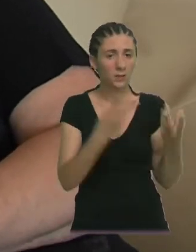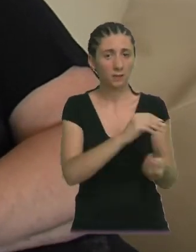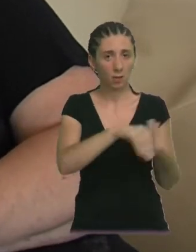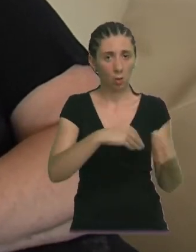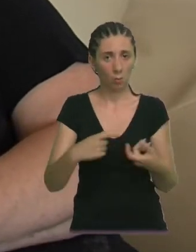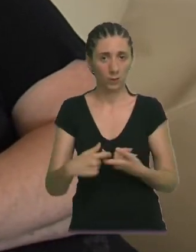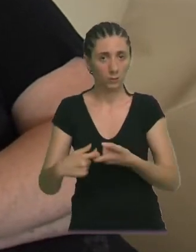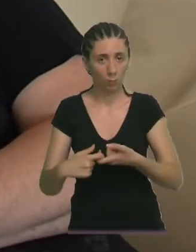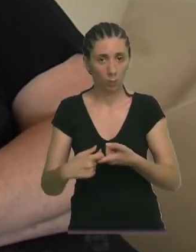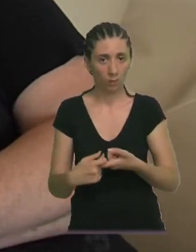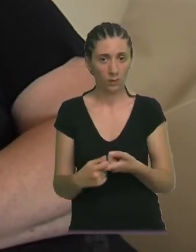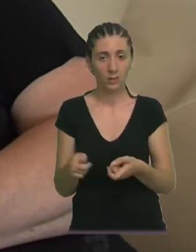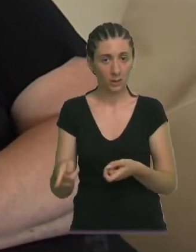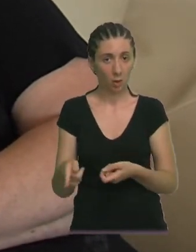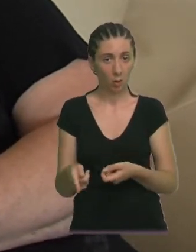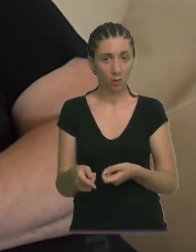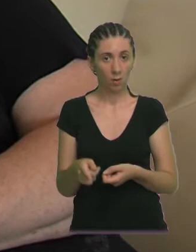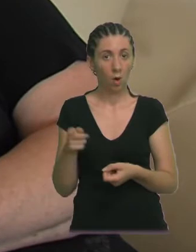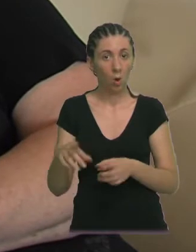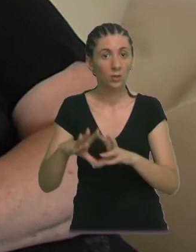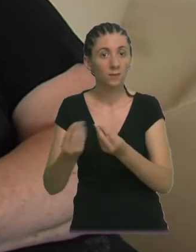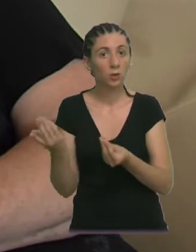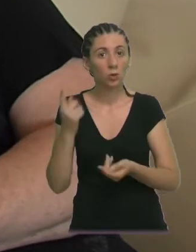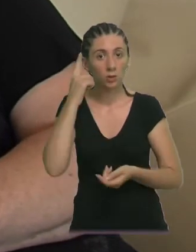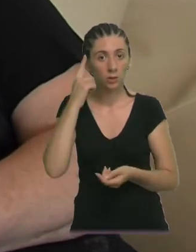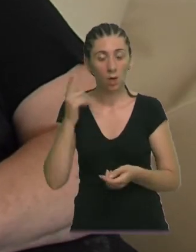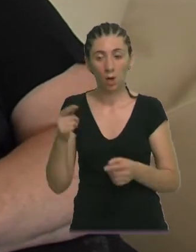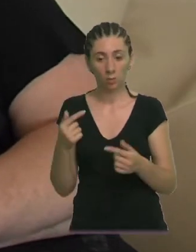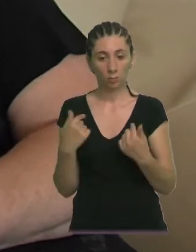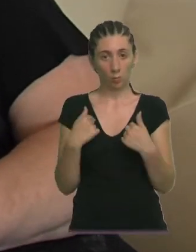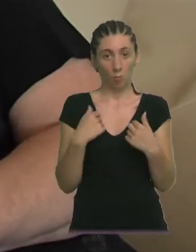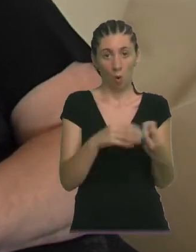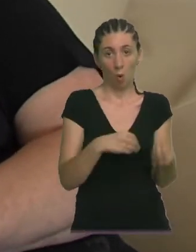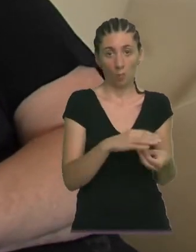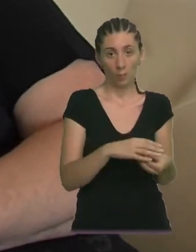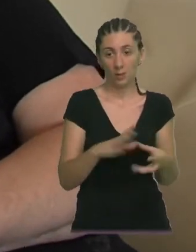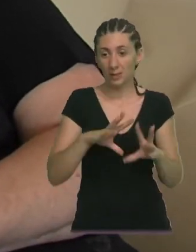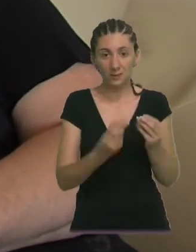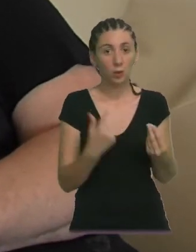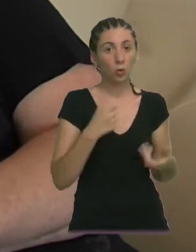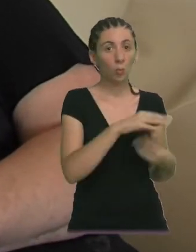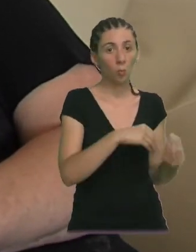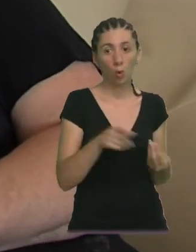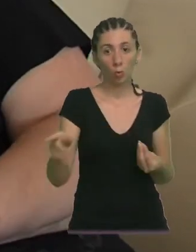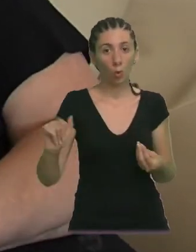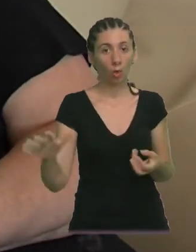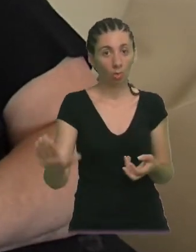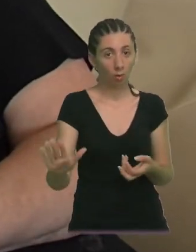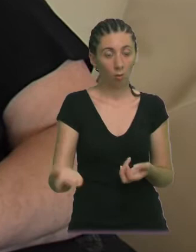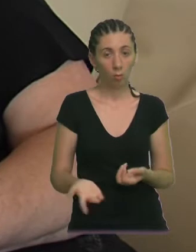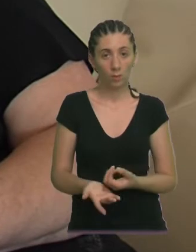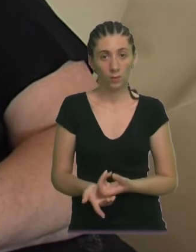mi. Za njega, a on sve što zna, sve to smo mi, to mu je moja obitelj. Sve što je u mojoj obitelji, to je